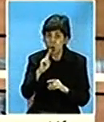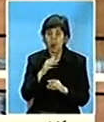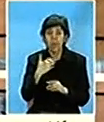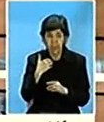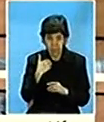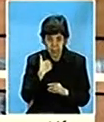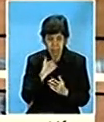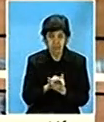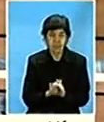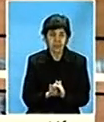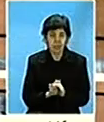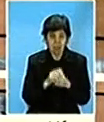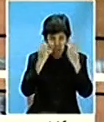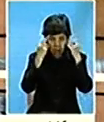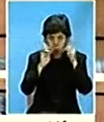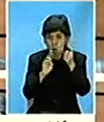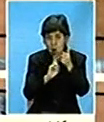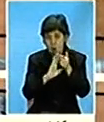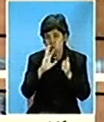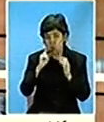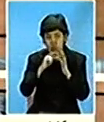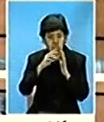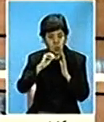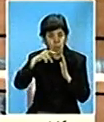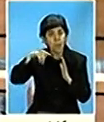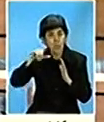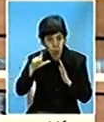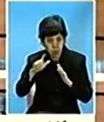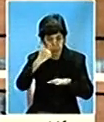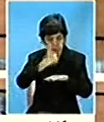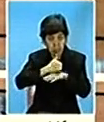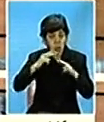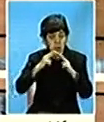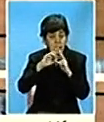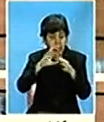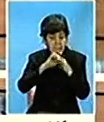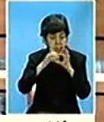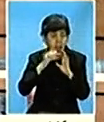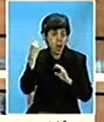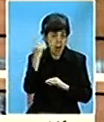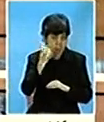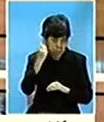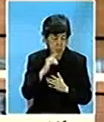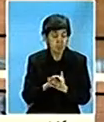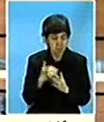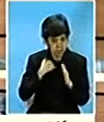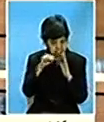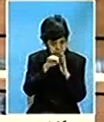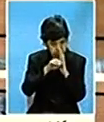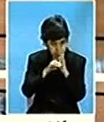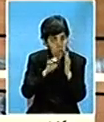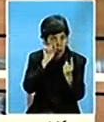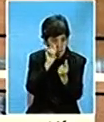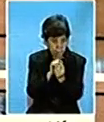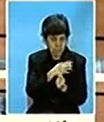ลศิลปะอาชารองนายกรัฐมนตรีและรัฐมนตรีว่าการท่องเที่ยวและกีฬาที่มีกำหนดพบกับบรรด